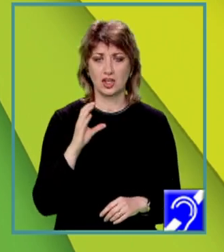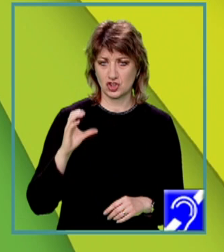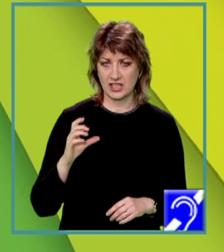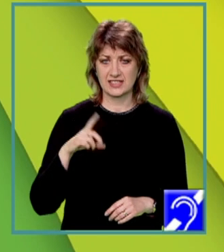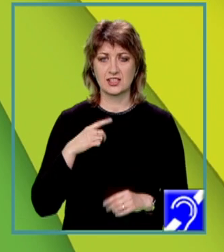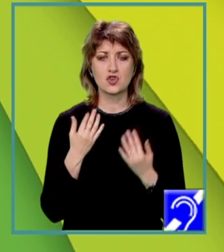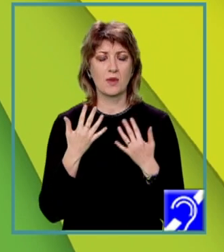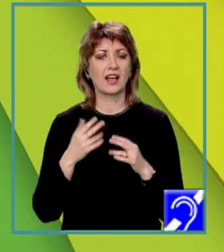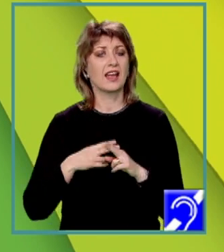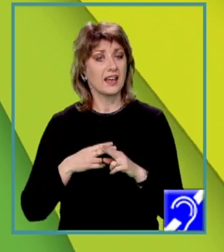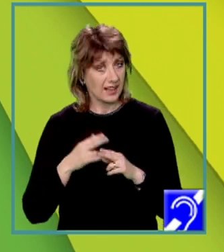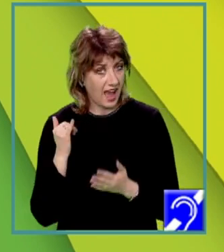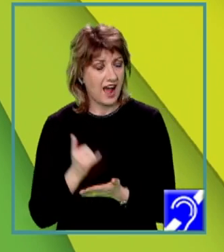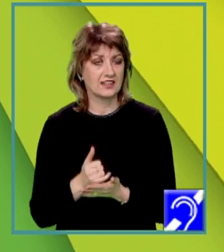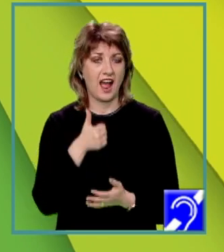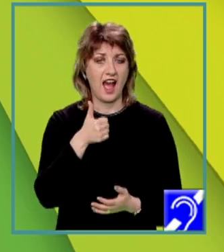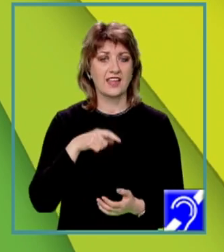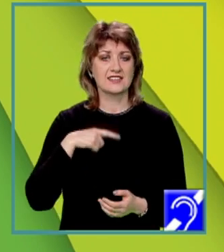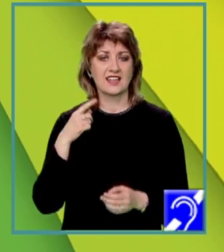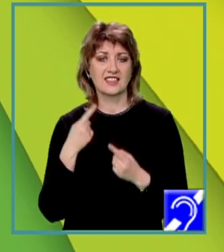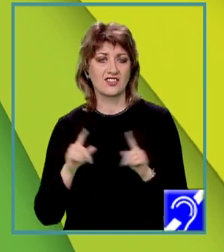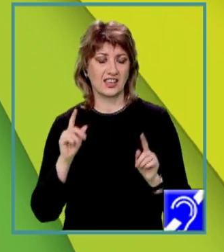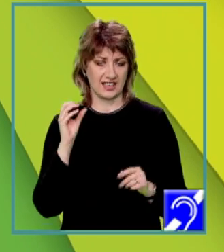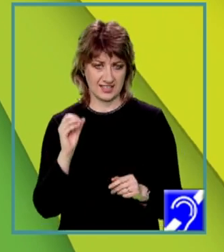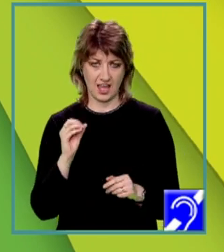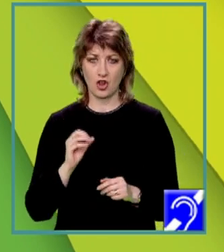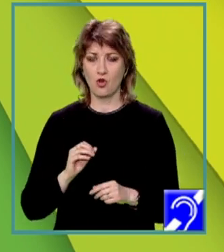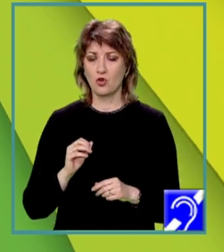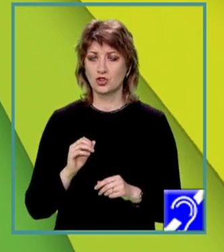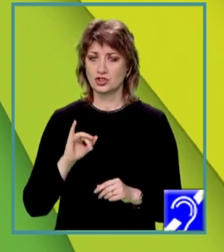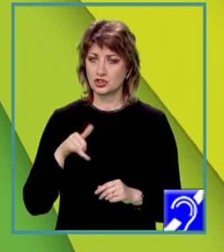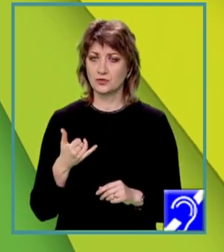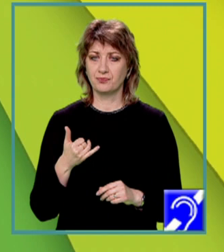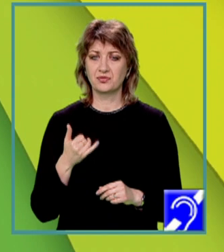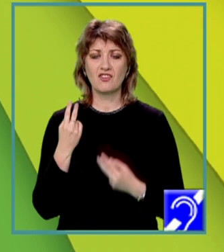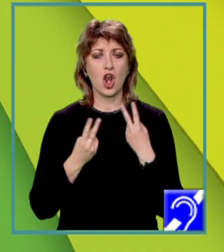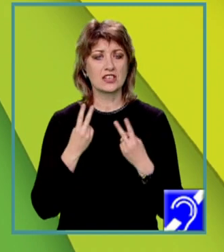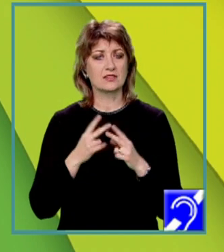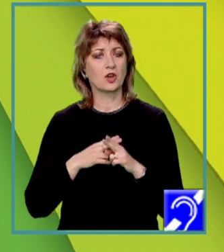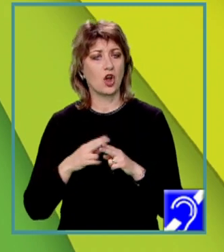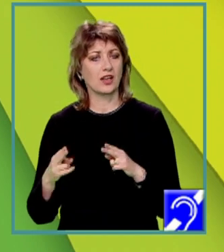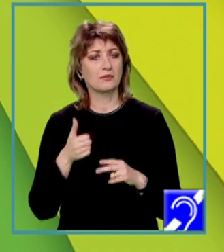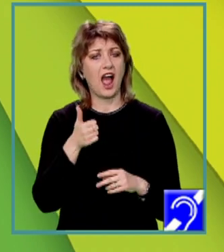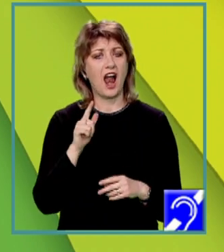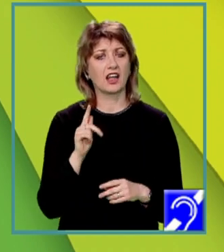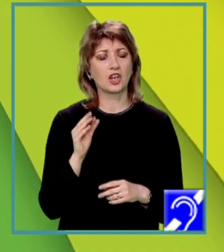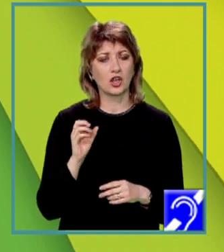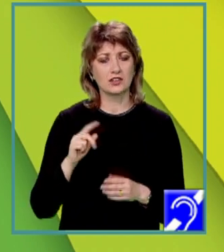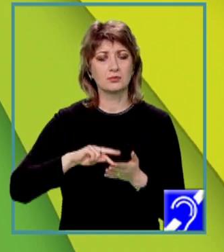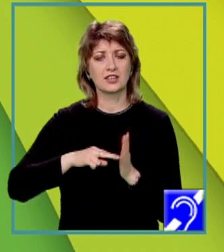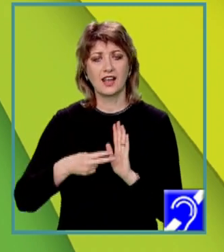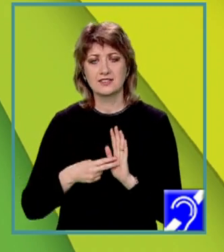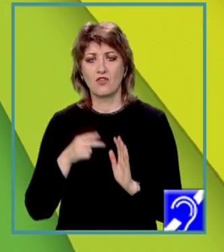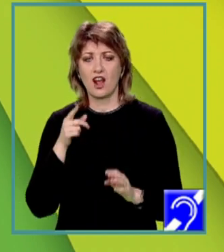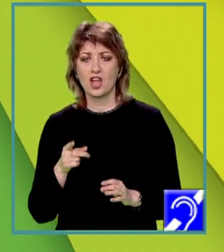numere reale iar este diferit de zero respectiv sa folosim corect algoritmul de rezolvare a acestei ecuații